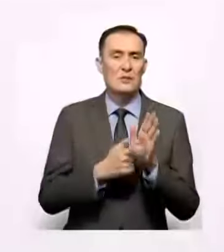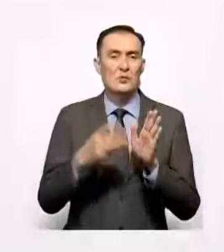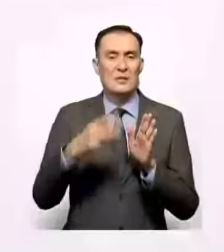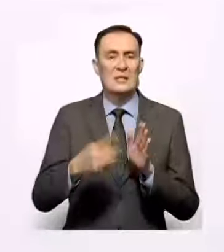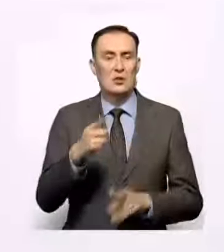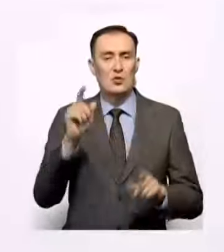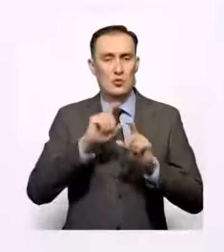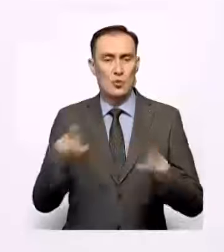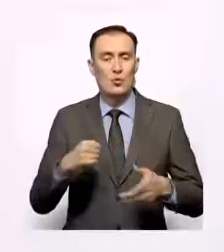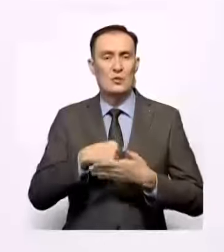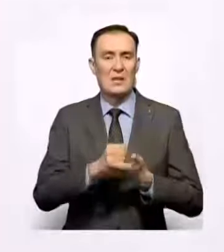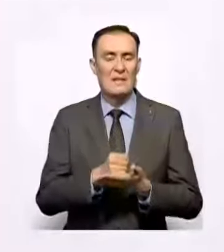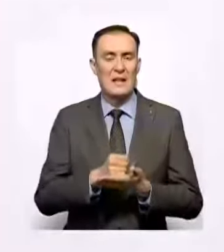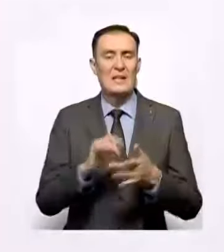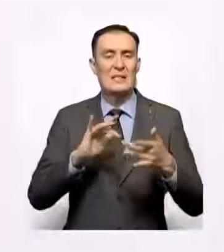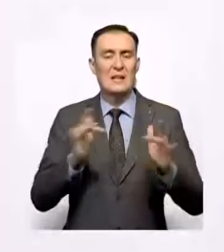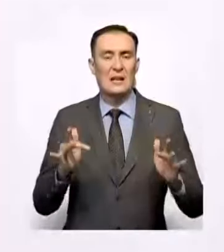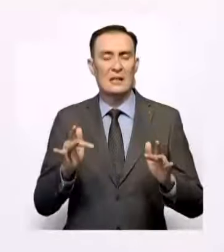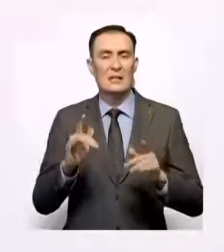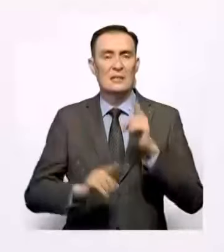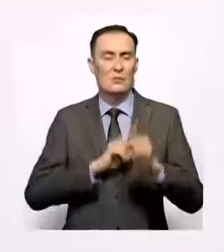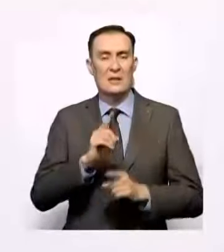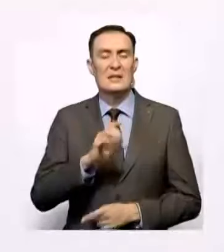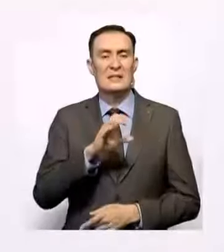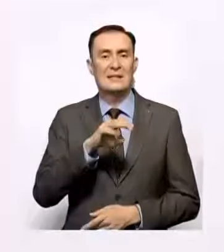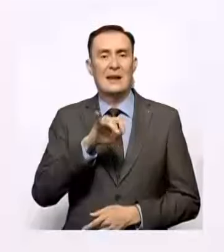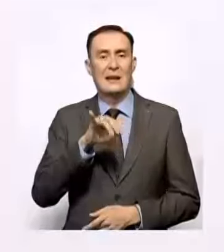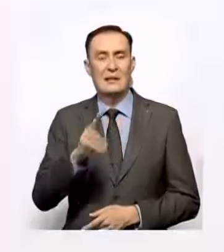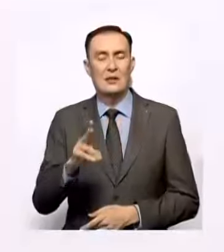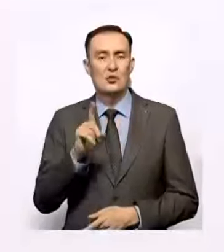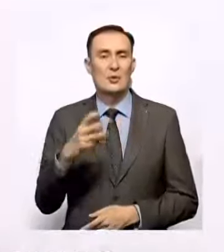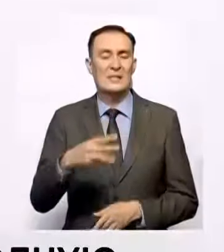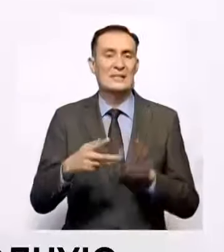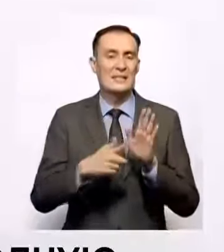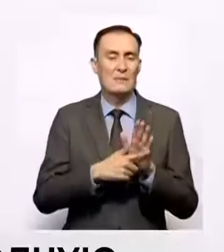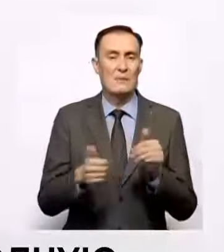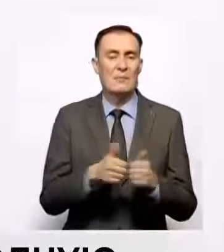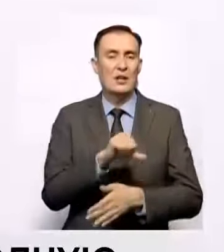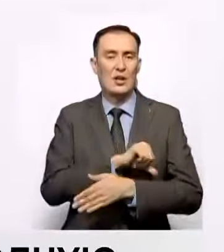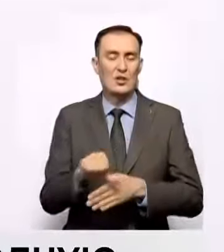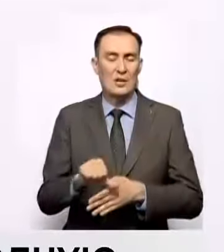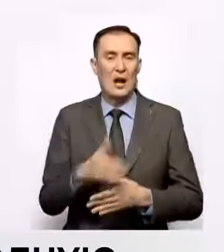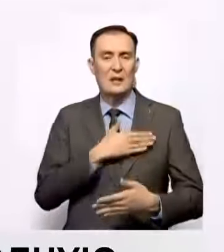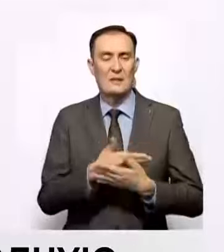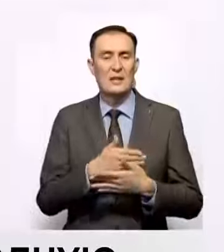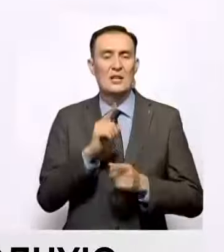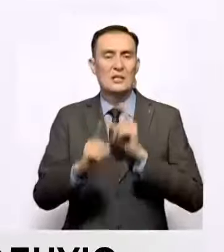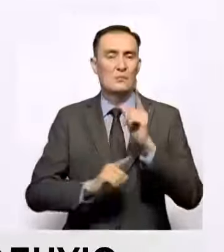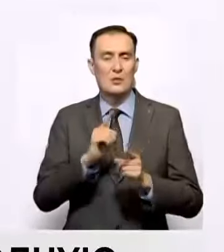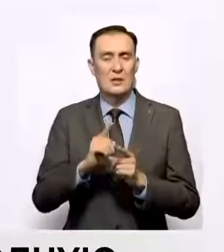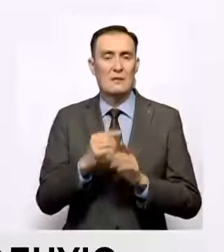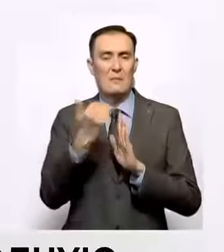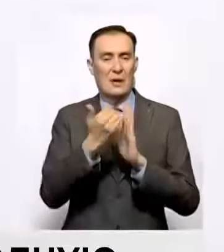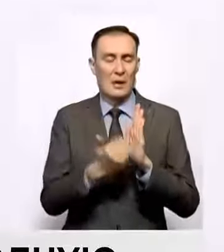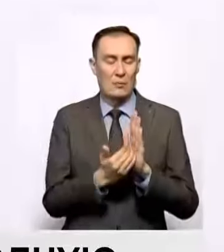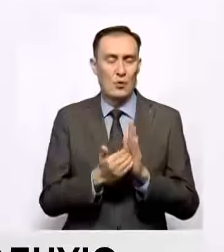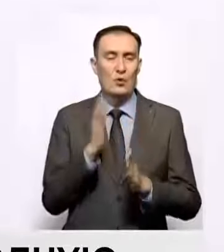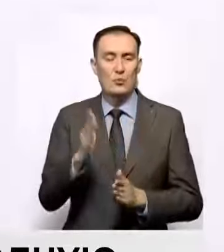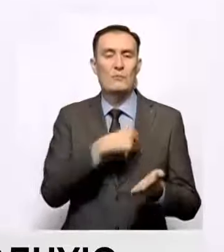1731 школе установили спутниковый интернет Starlink. Еще в 137 приграничных школах сейчас активируют спутниковые терминалы.